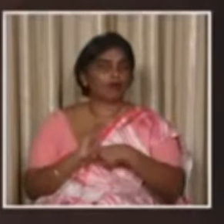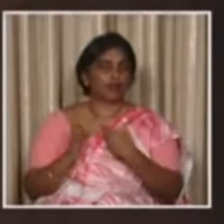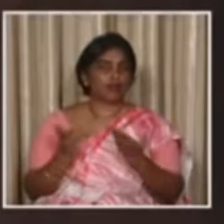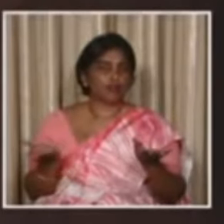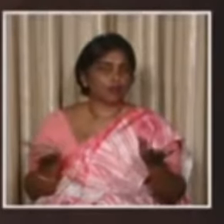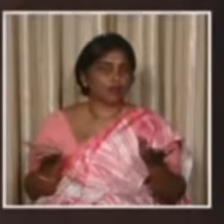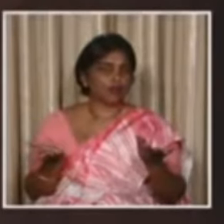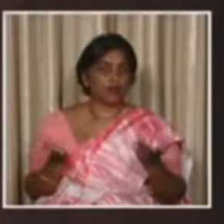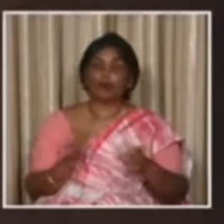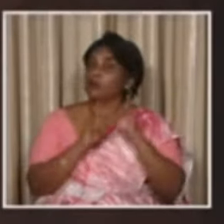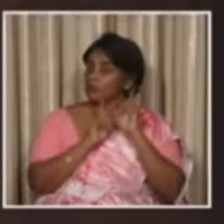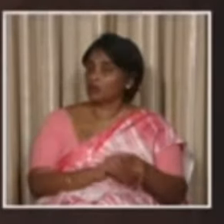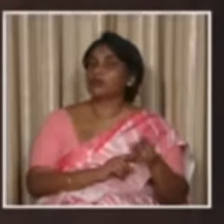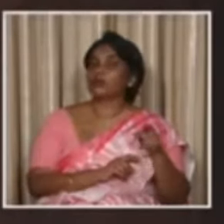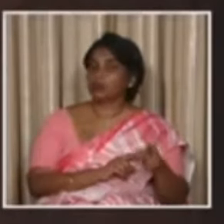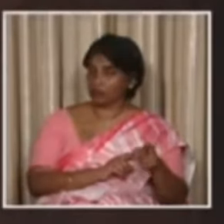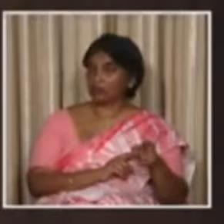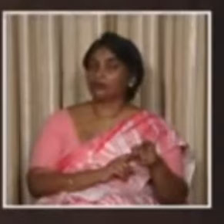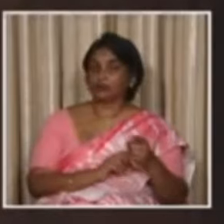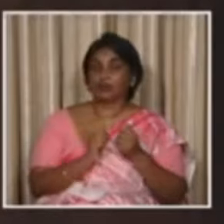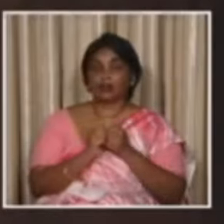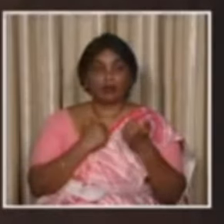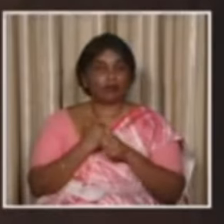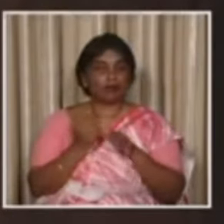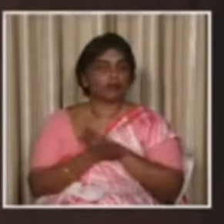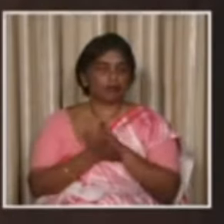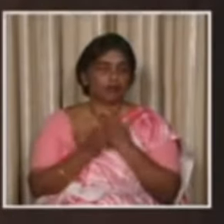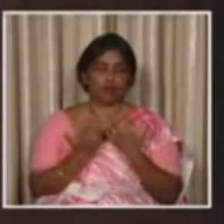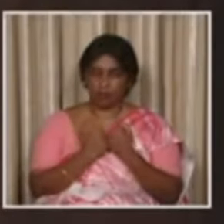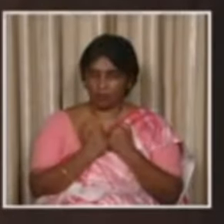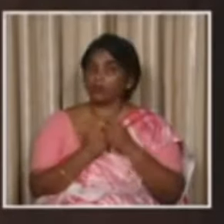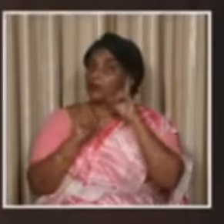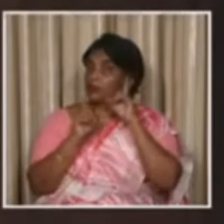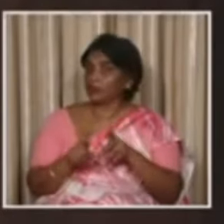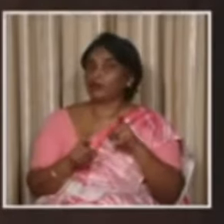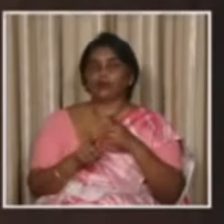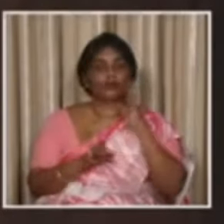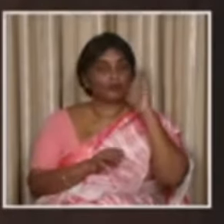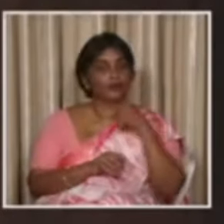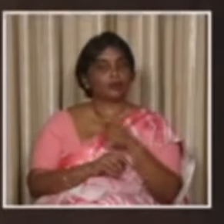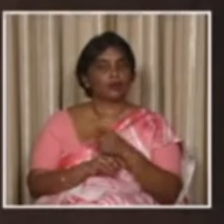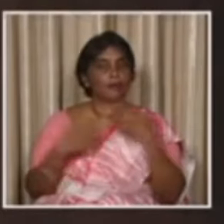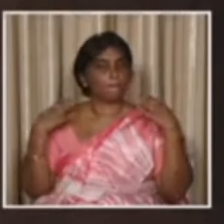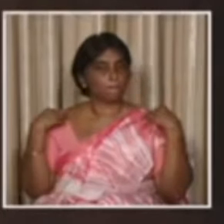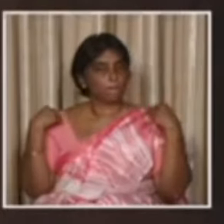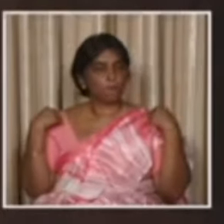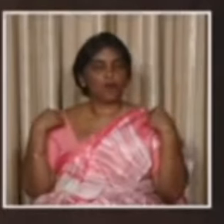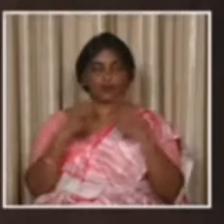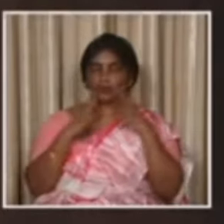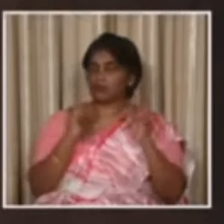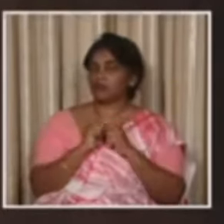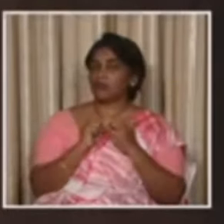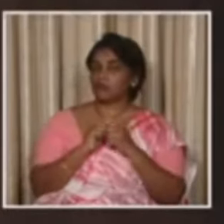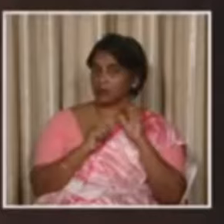නිරනම්. එනිසා මේක හදාගැනීමේ වැඩ පිල්ලක් අපට අවශ්‍යයි. ඒ වගේ විශේෂයෙන් පාසුකම් පිළිබඳ අපිට විශාල අරමුදයක්